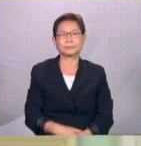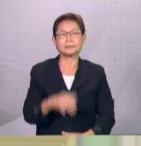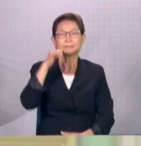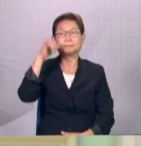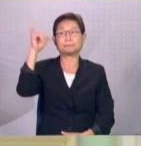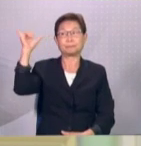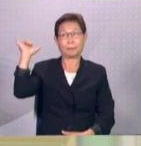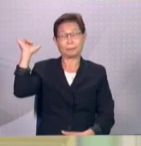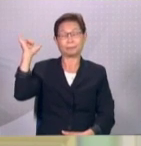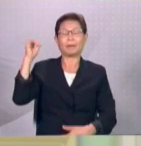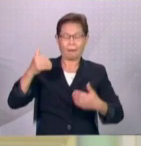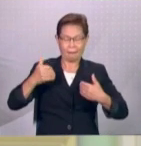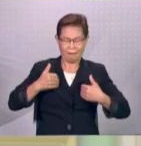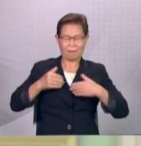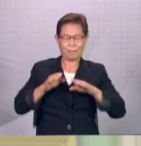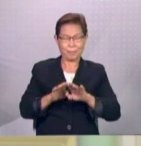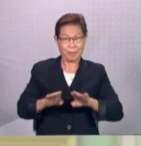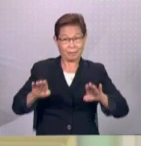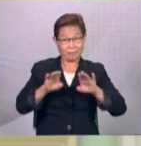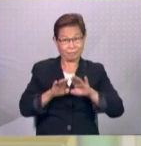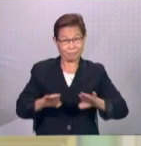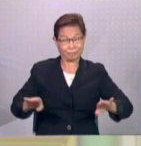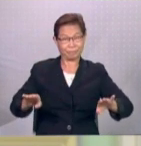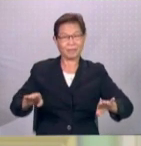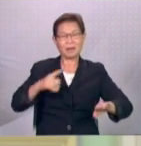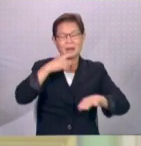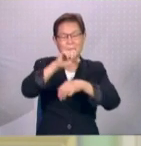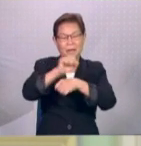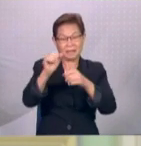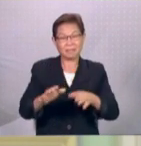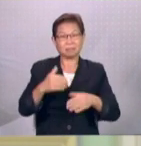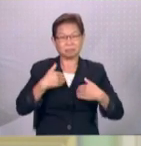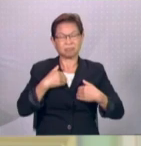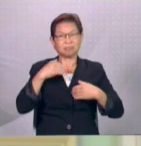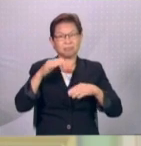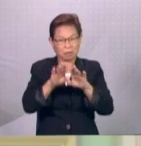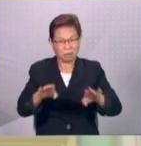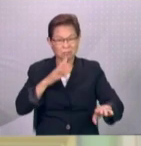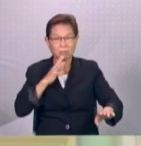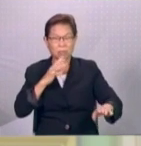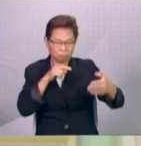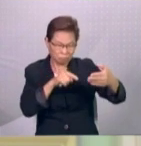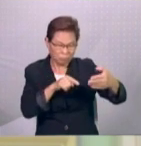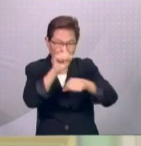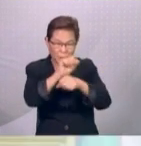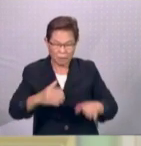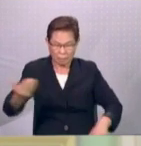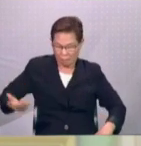semalam ada berita yang mengatakan pekerja Bangladesh tidak ada